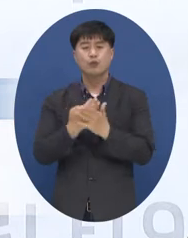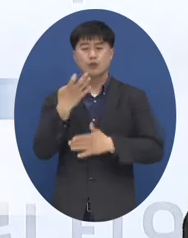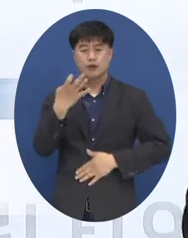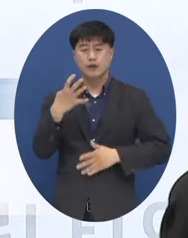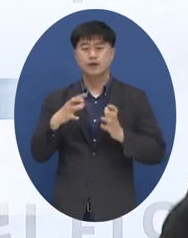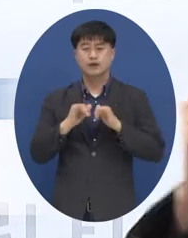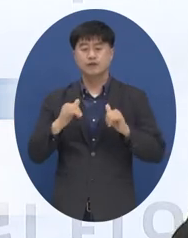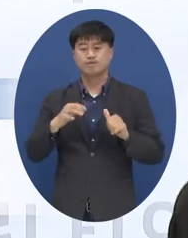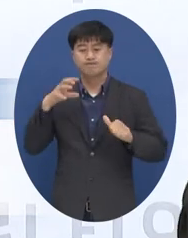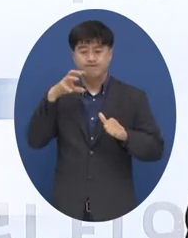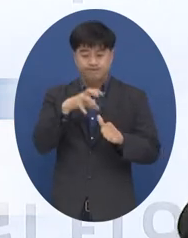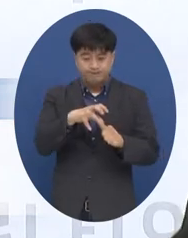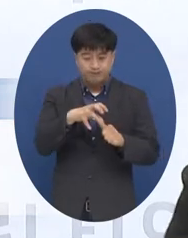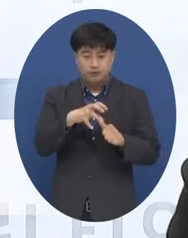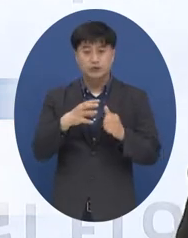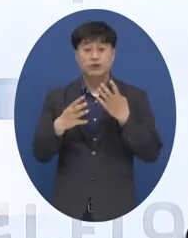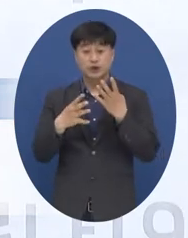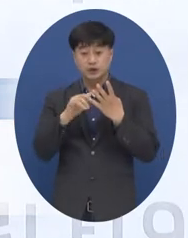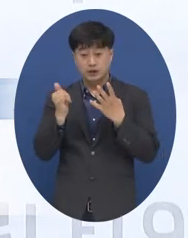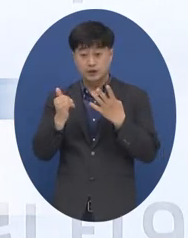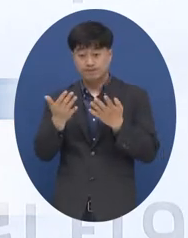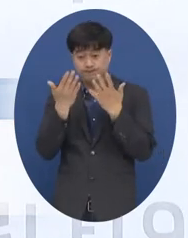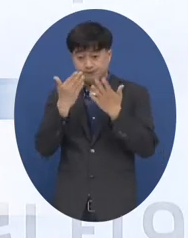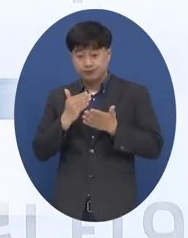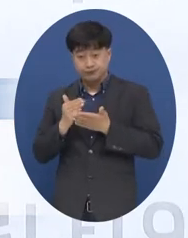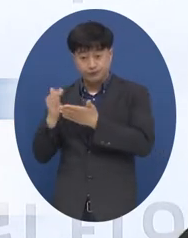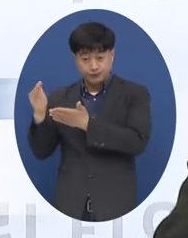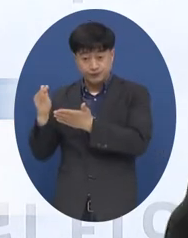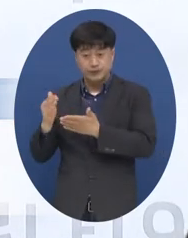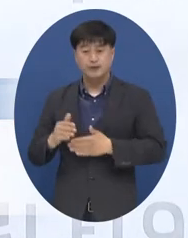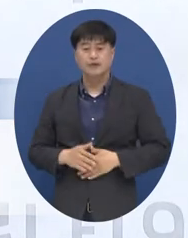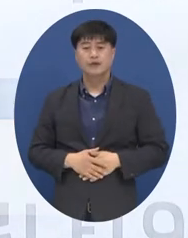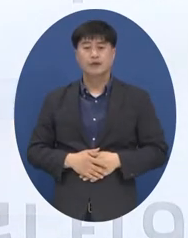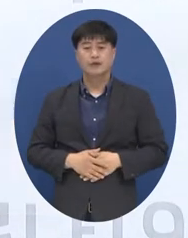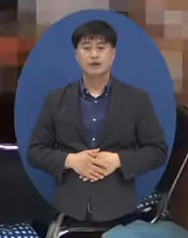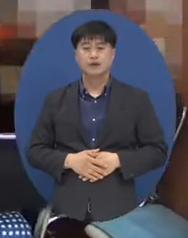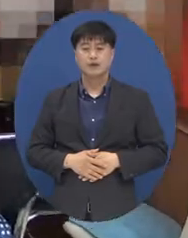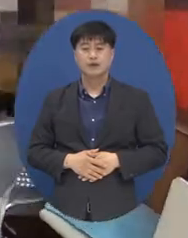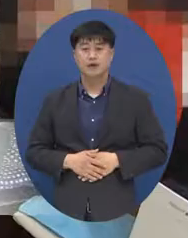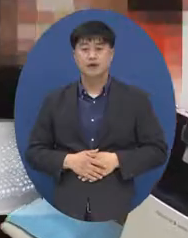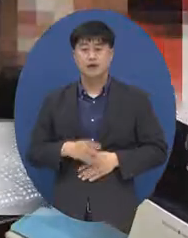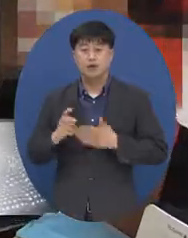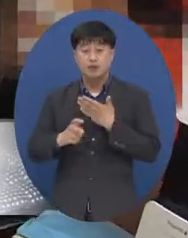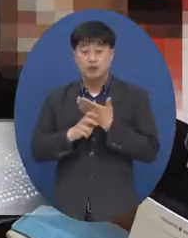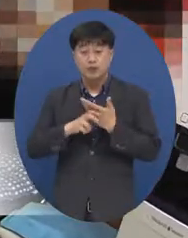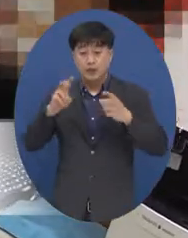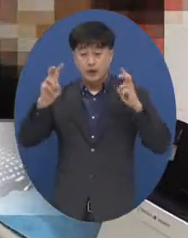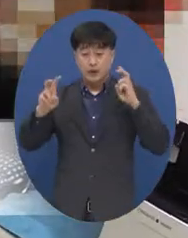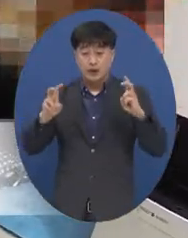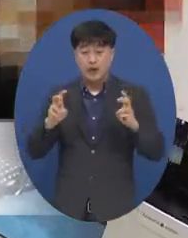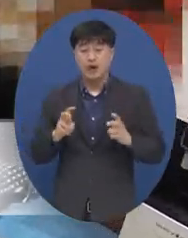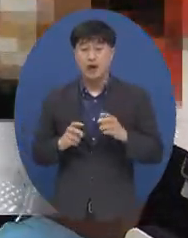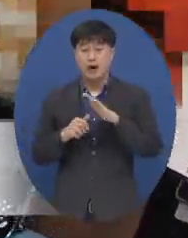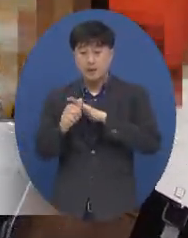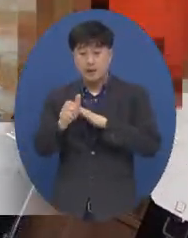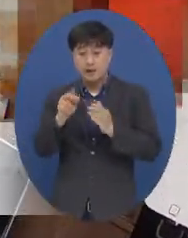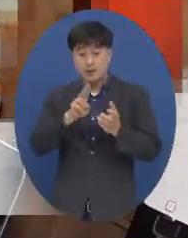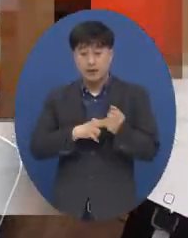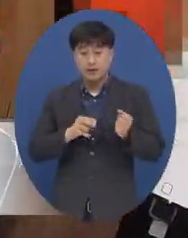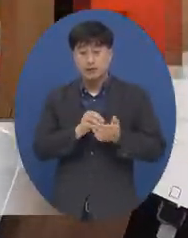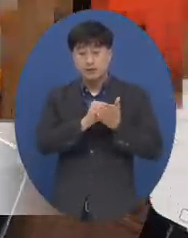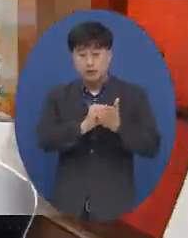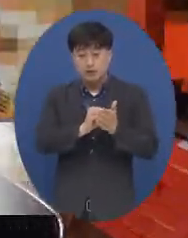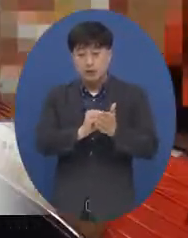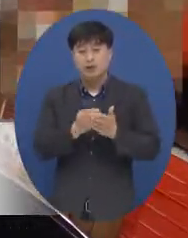총 14명을 검거하여 4명은 검찰에 송치하였고, 이들 불법 업체는 방문 판매업